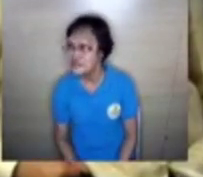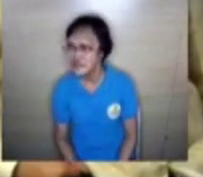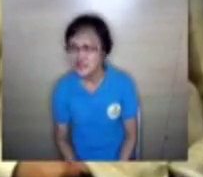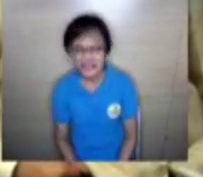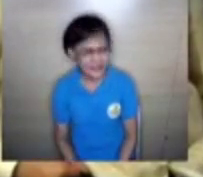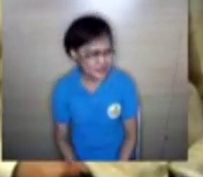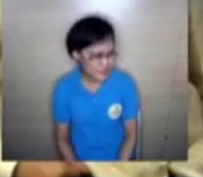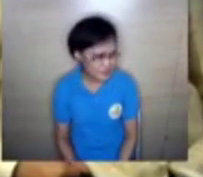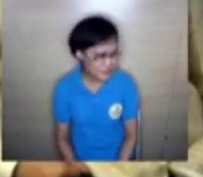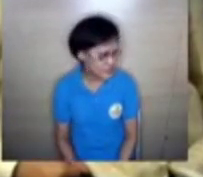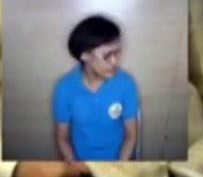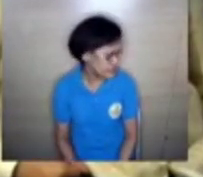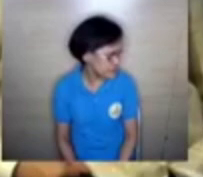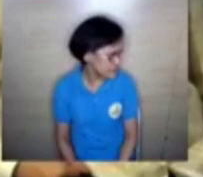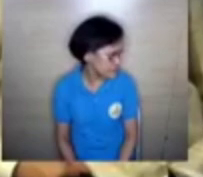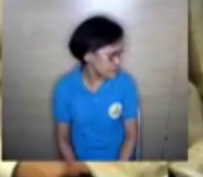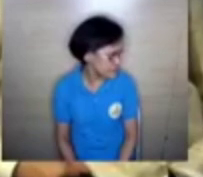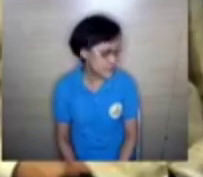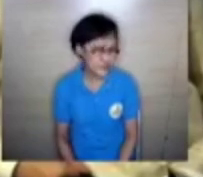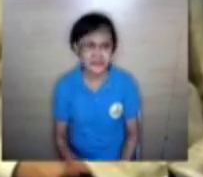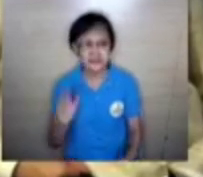Okay lang po.